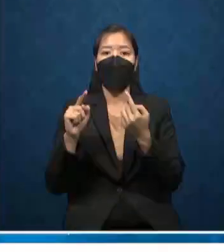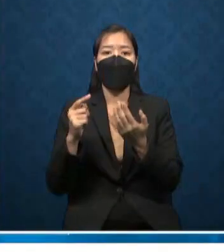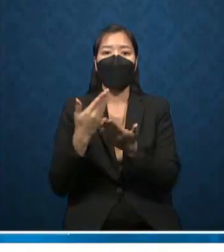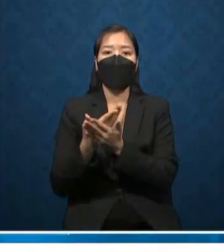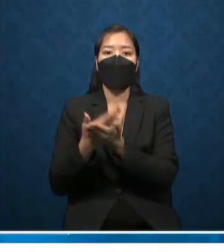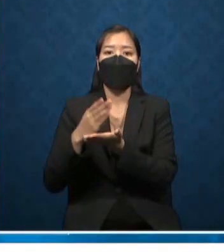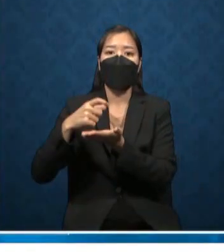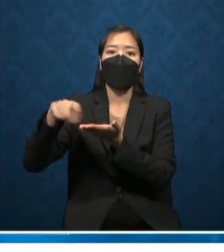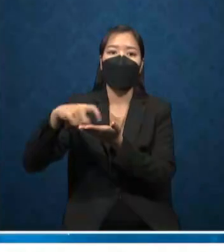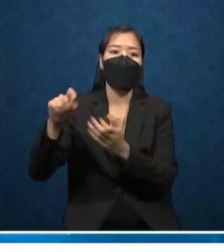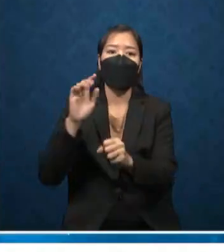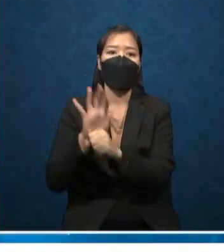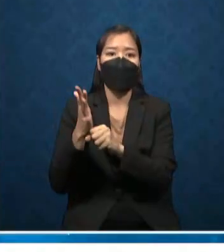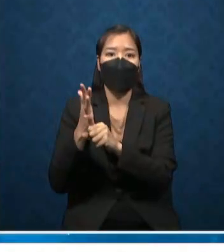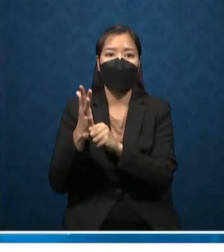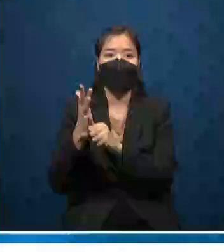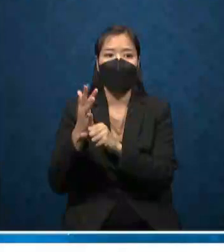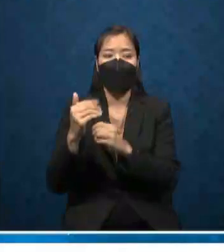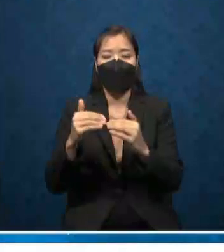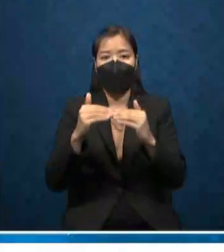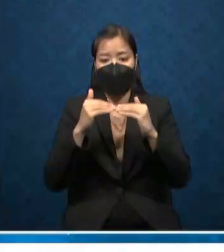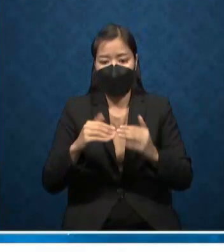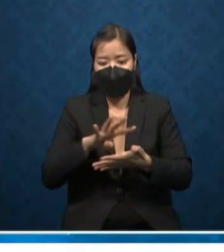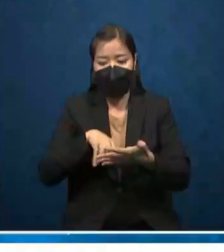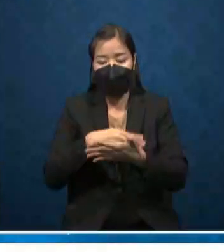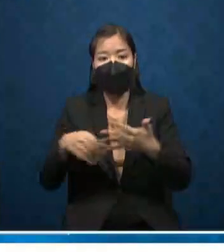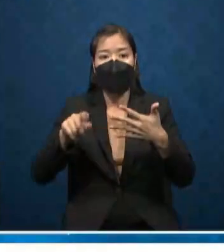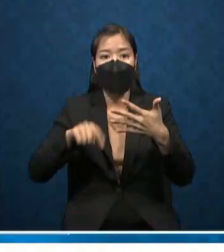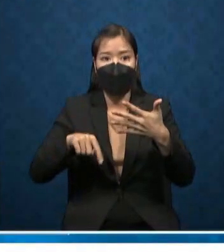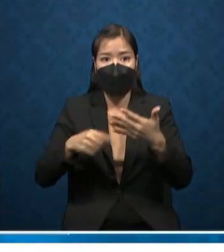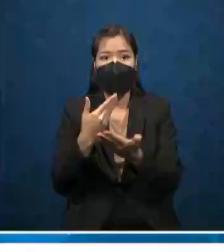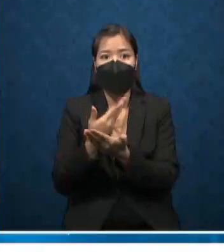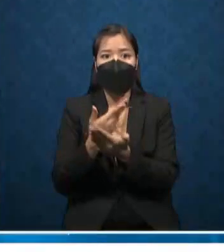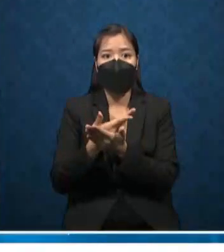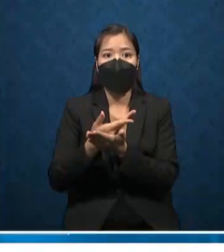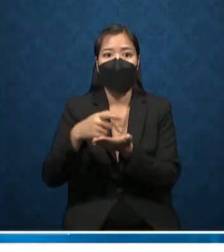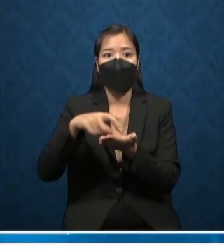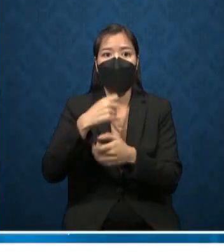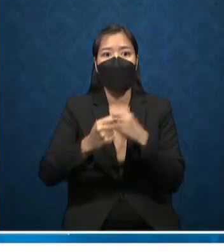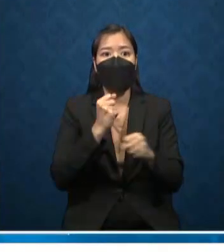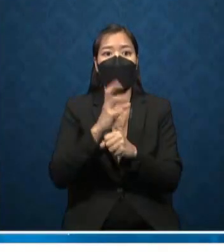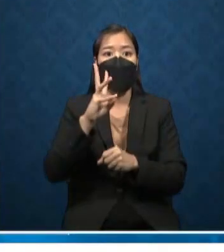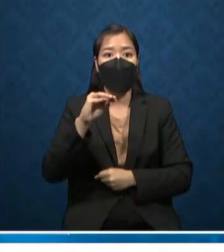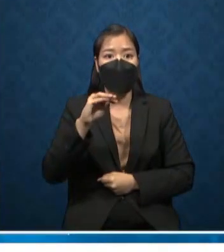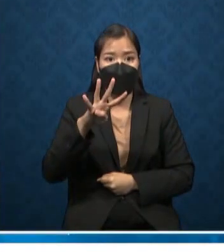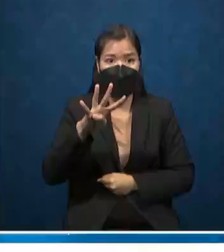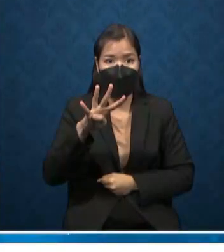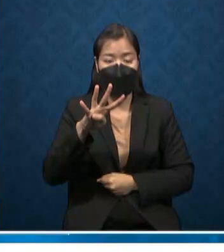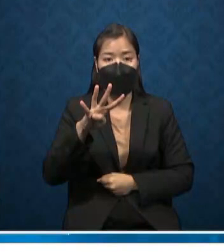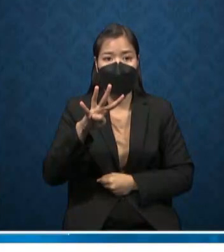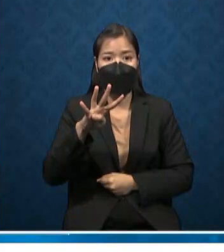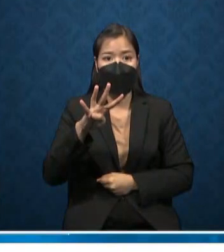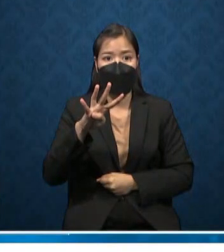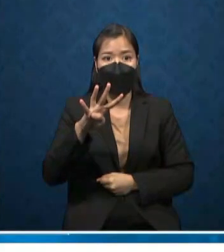พอครับในตารางข้างล่างจะเห็นรายการแสดงการรับโอนปี64รับโอน